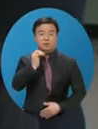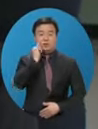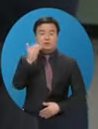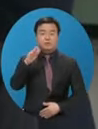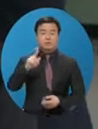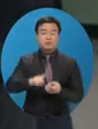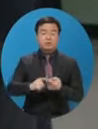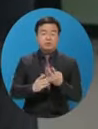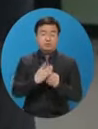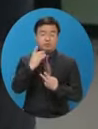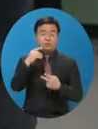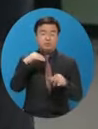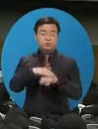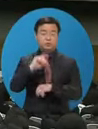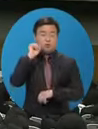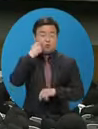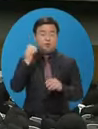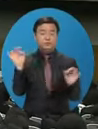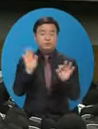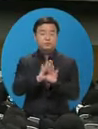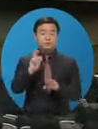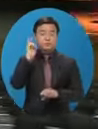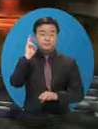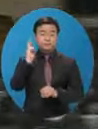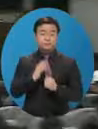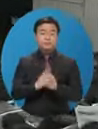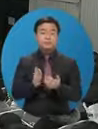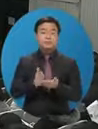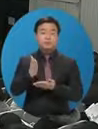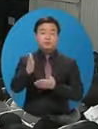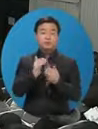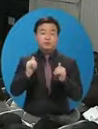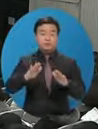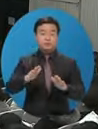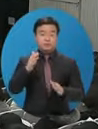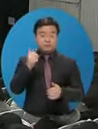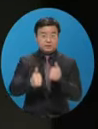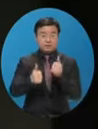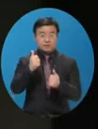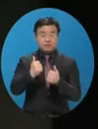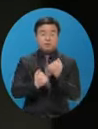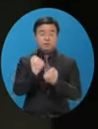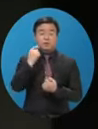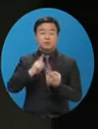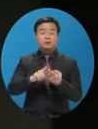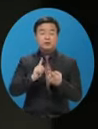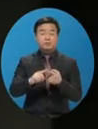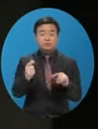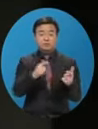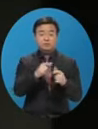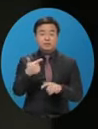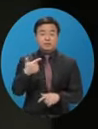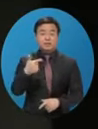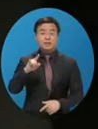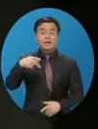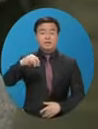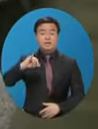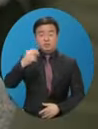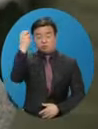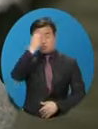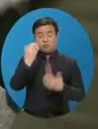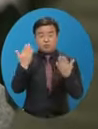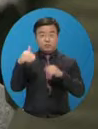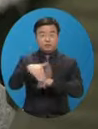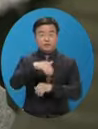이제 그런 어려움이 없어졌고요. 전문가들은 올해 입시에서 내신과 수능 같은 기본적인 요소가 더욱